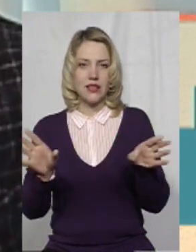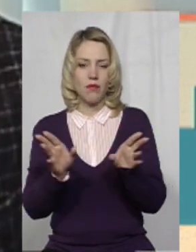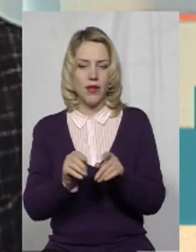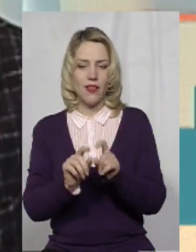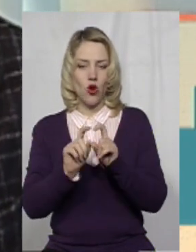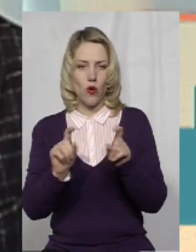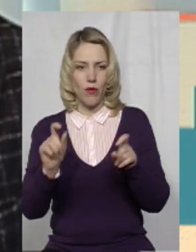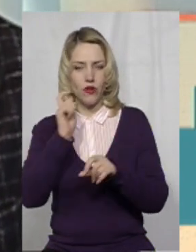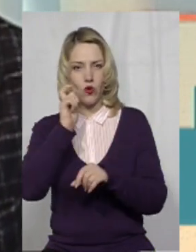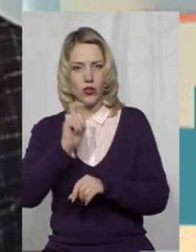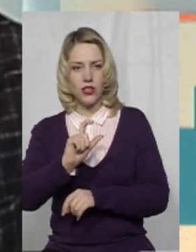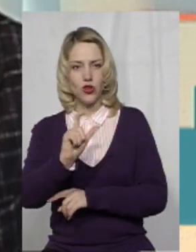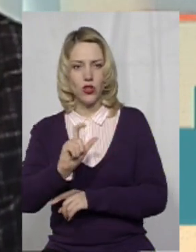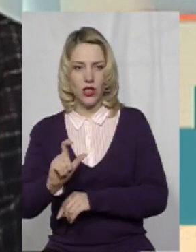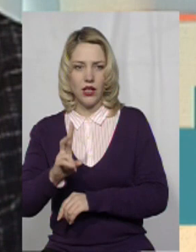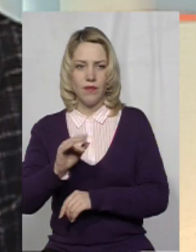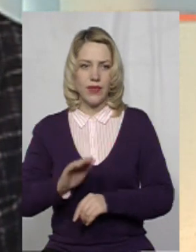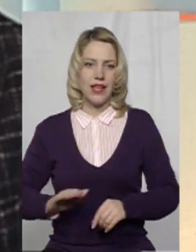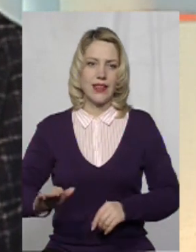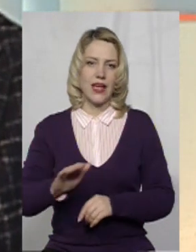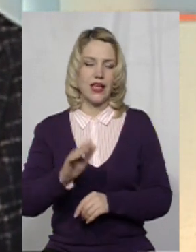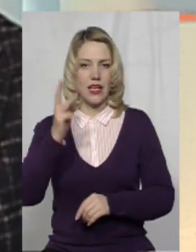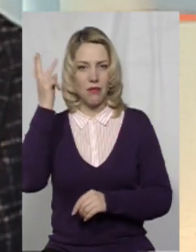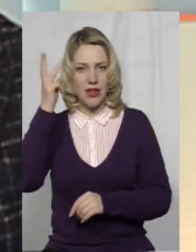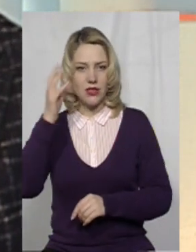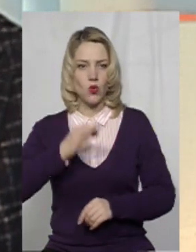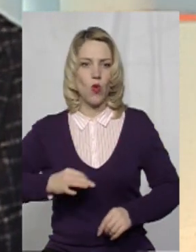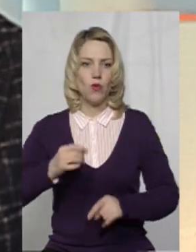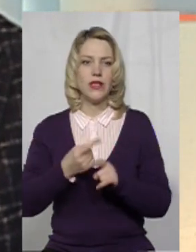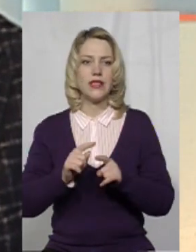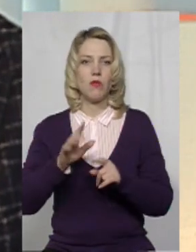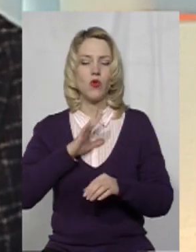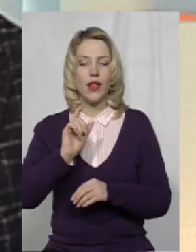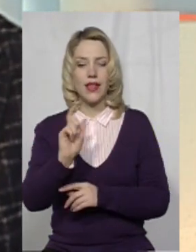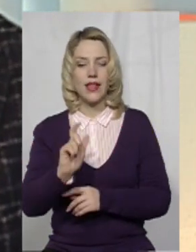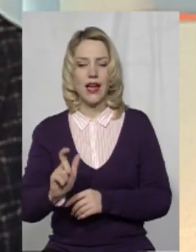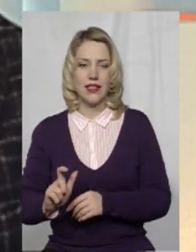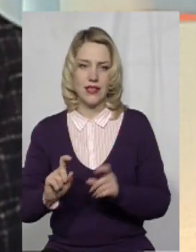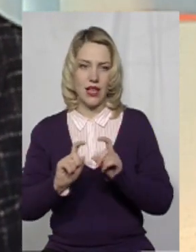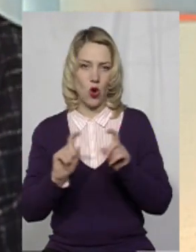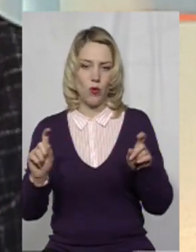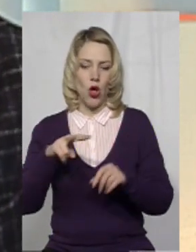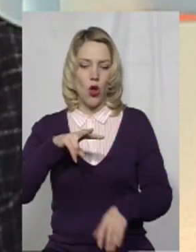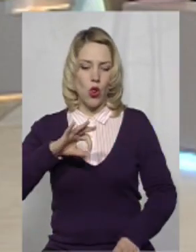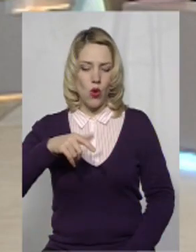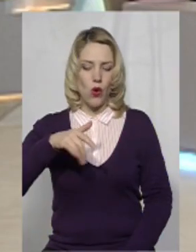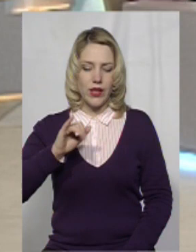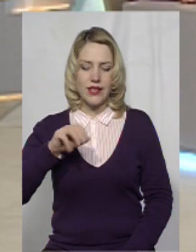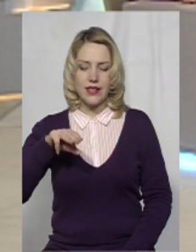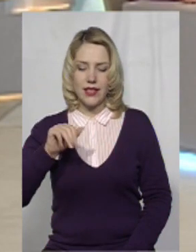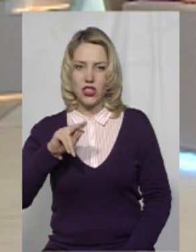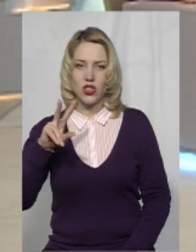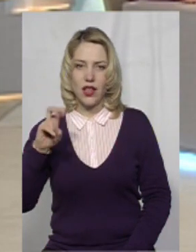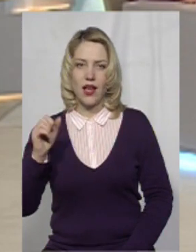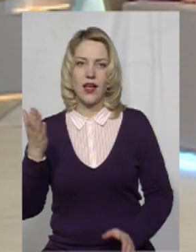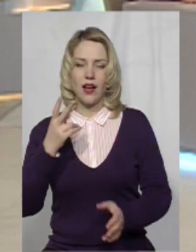кампанії українсько-італійської на теренах Хмельницької області, це була саме італійська кампанія, саме логістична кампанія,